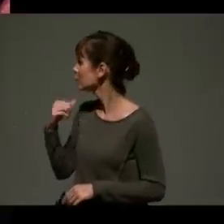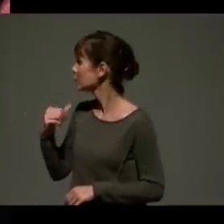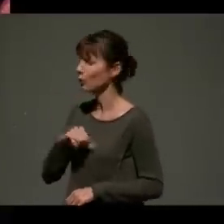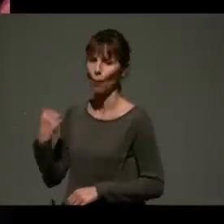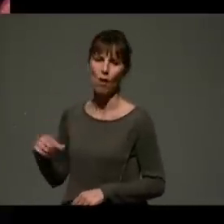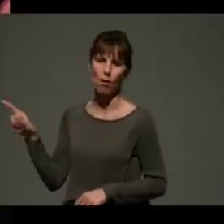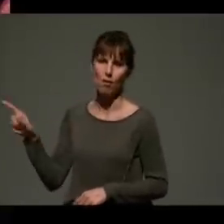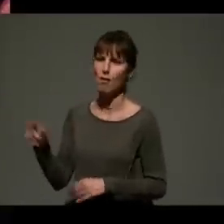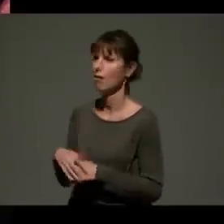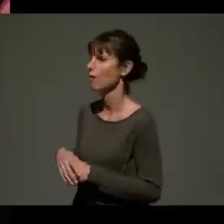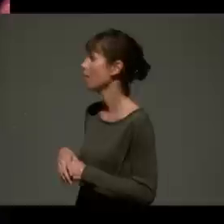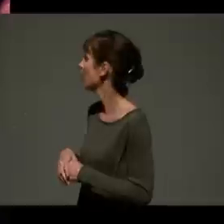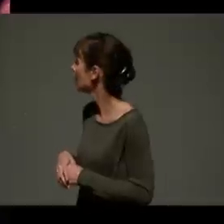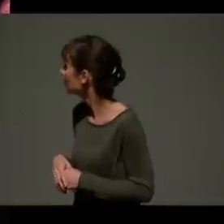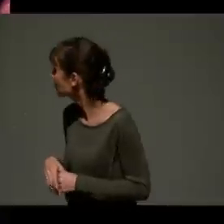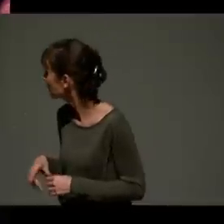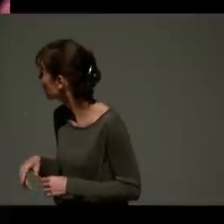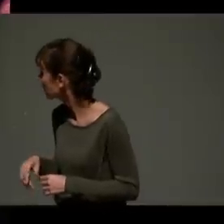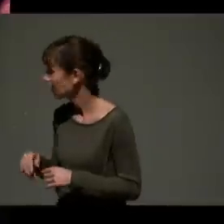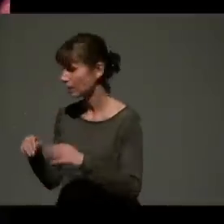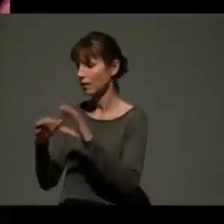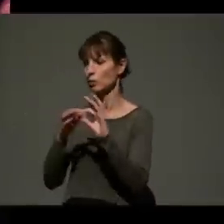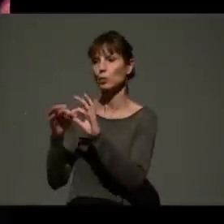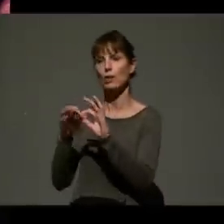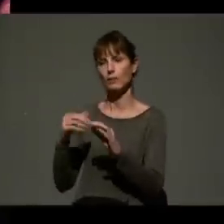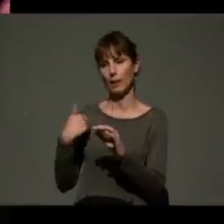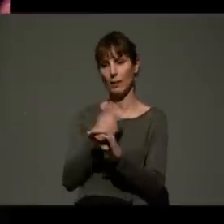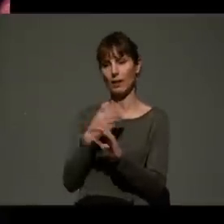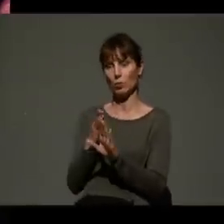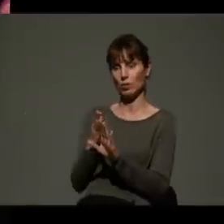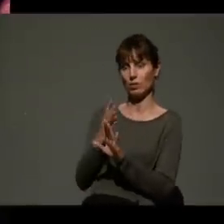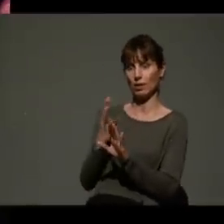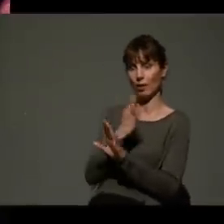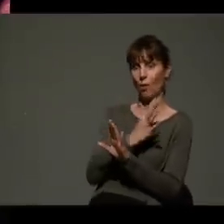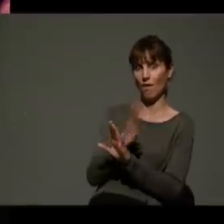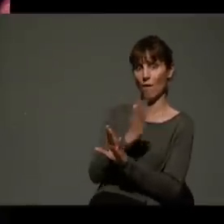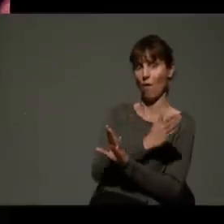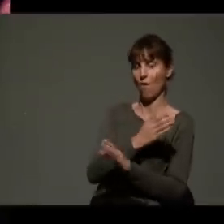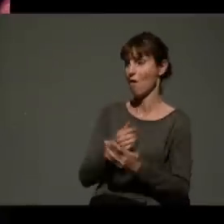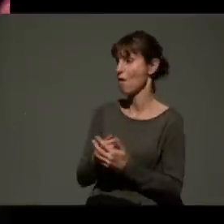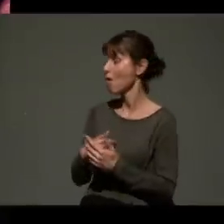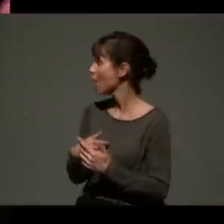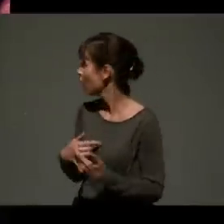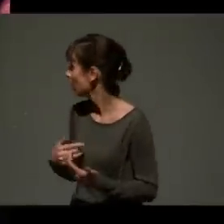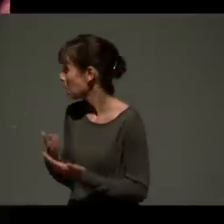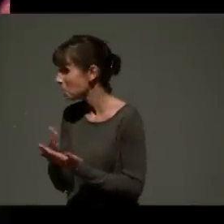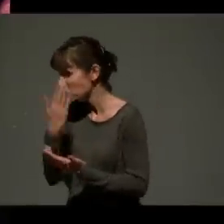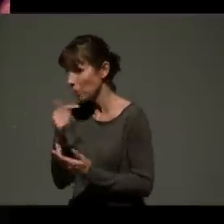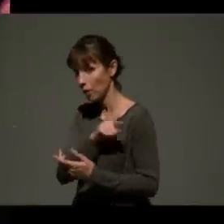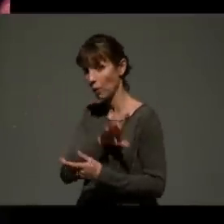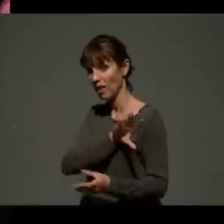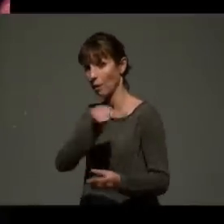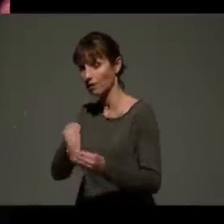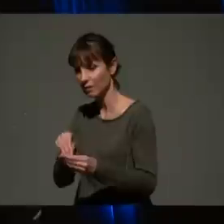d'autres photos. C'était 4 ans avant les Jeux Olympiques de Pékin. Pour ce petit gymnaste, je ne suis pas sûr qu'il ait participé aux Jeux. Mais je ne suis pas sûr non plus que